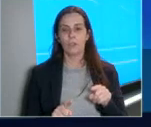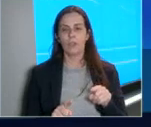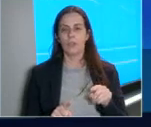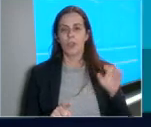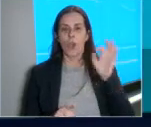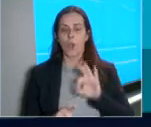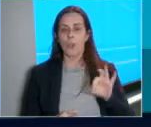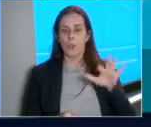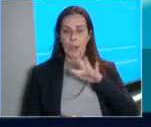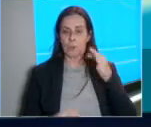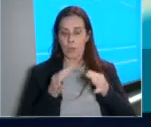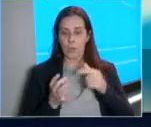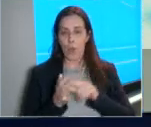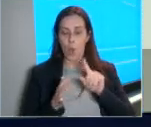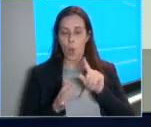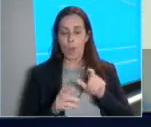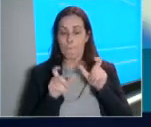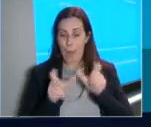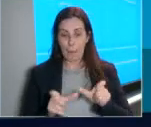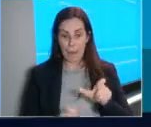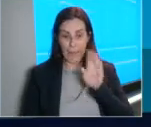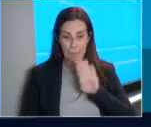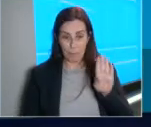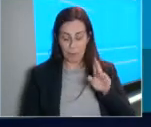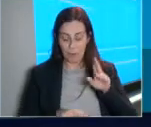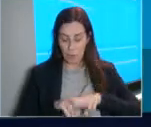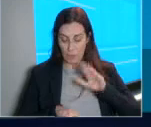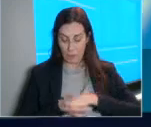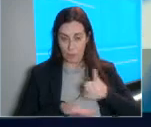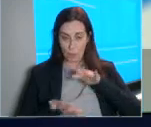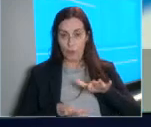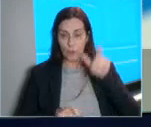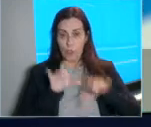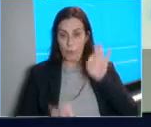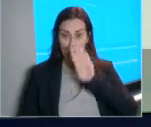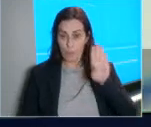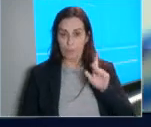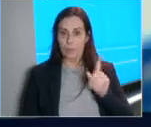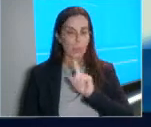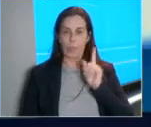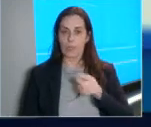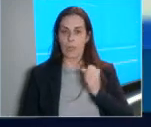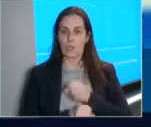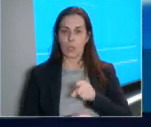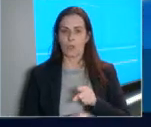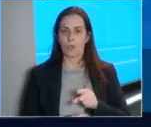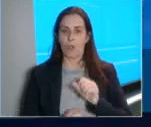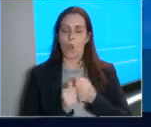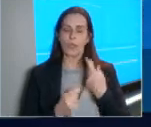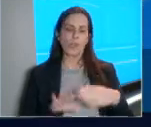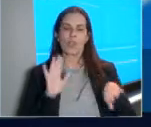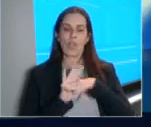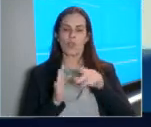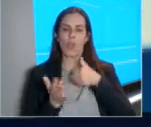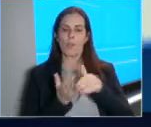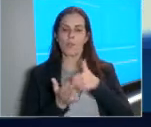כל עוד המערכת המשפטית לא מגבילה את נתניהו מלכהן כראש ממשלה והציבור בחר בו, אז לא צריך לעסוק בכך או להתנות בכך